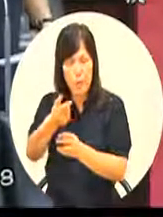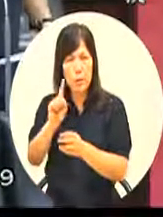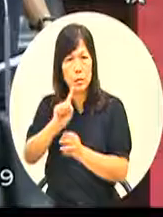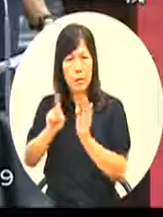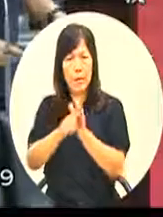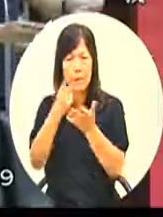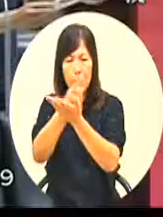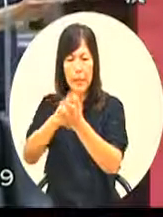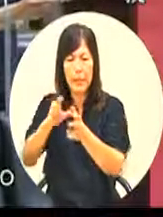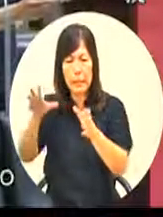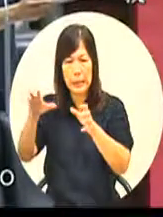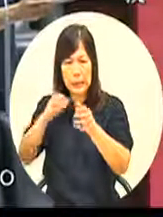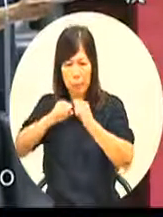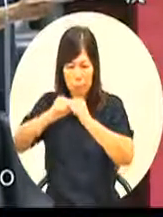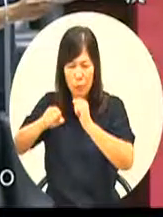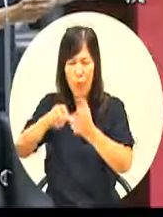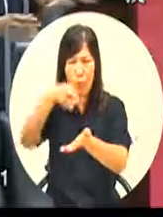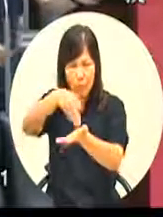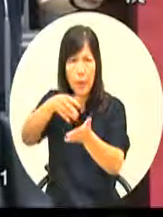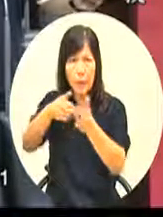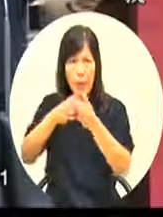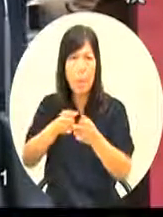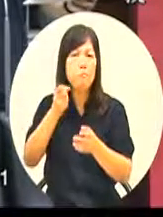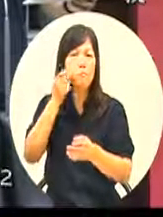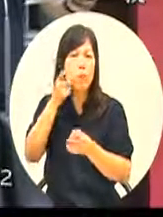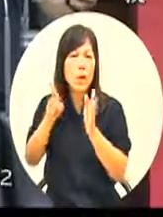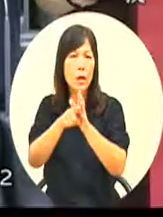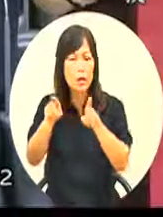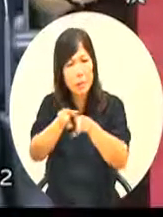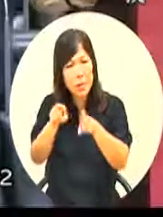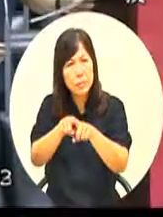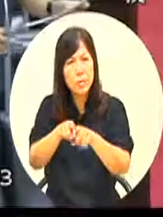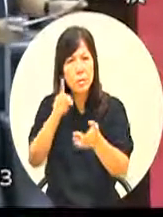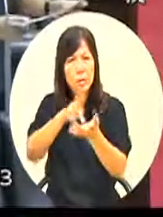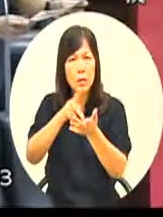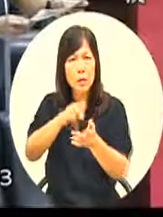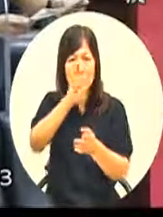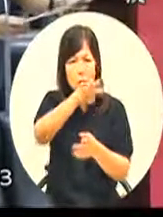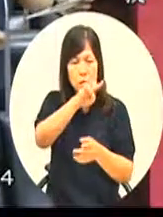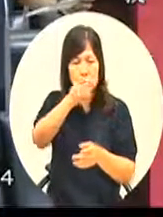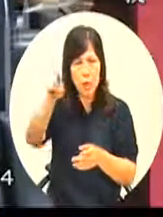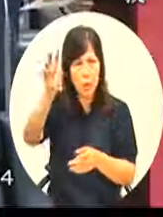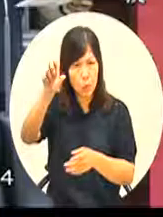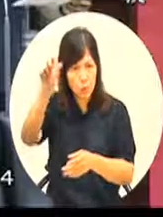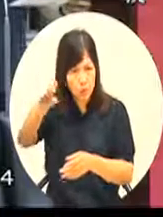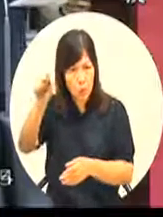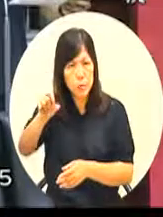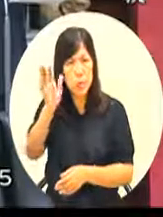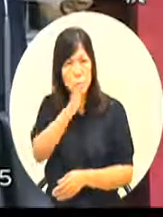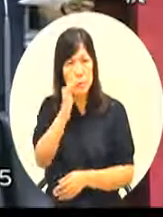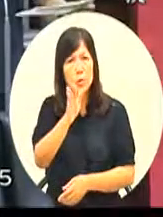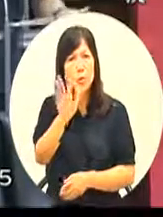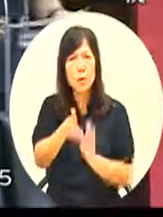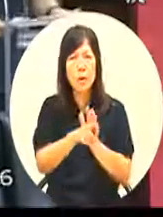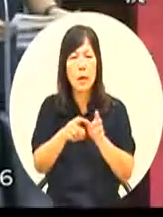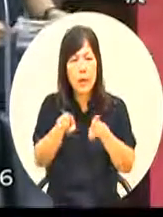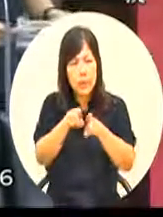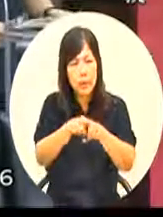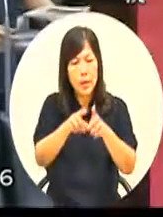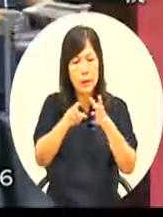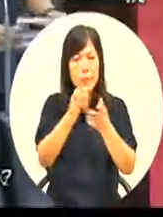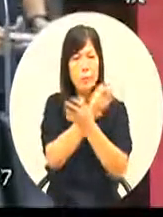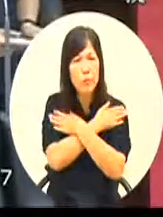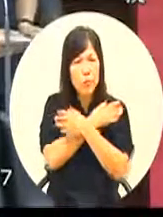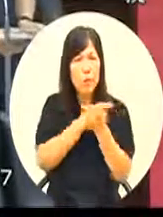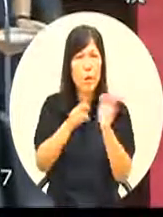都要抢着报名，但是他的一个月的月费平均下来是4000到5000块。那非营利幼稚园的月费